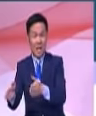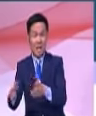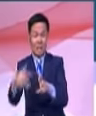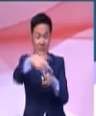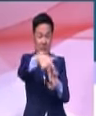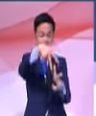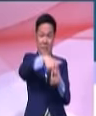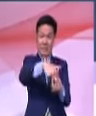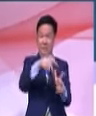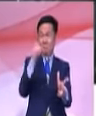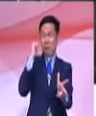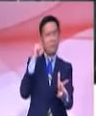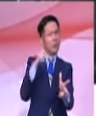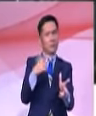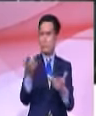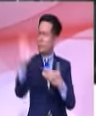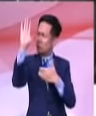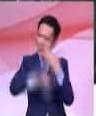parah.